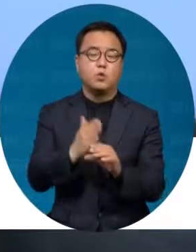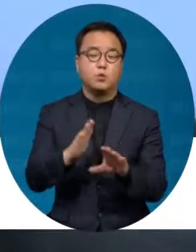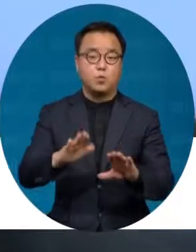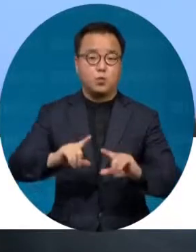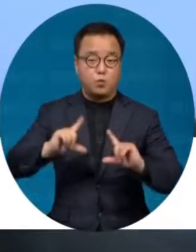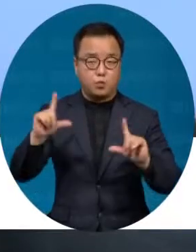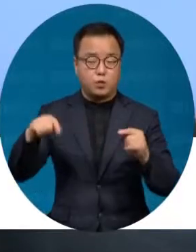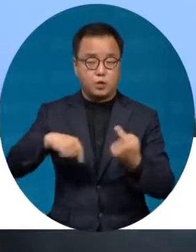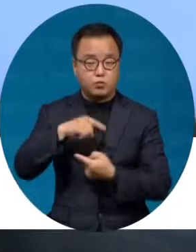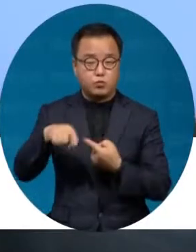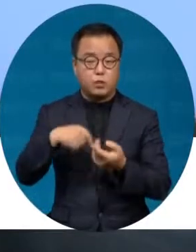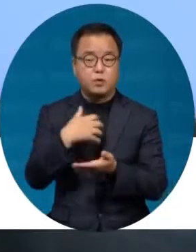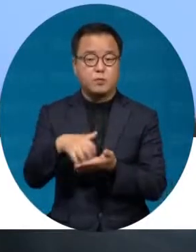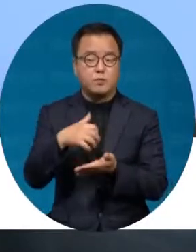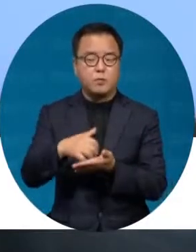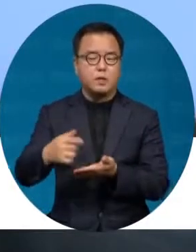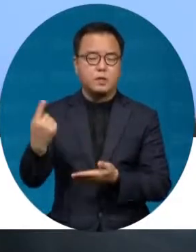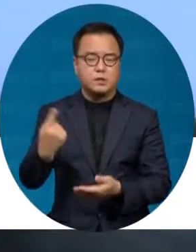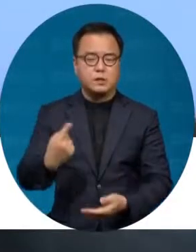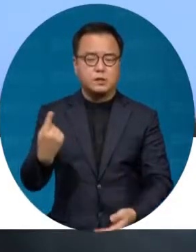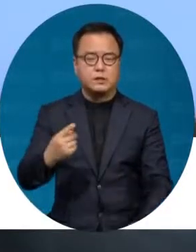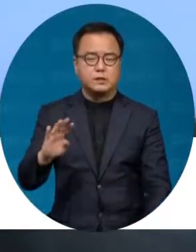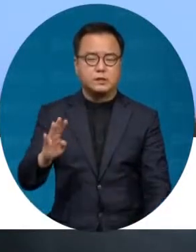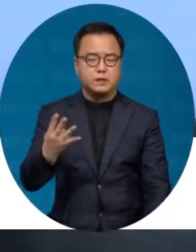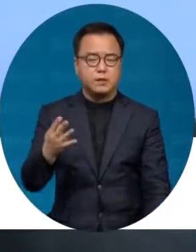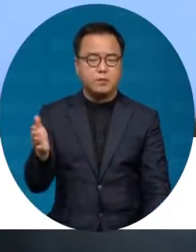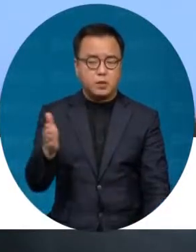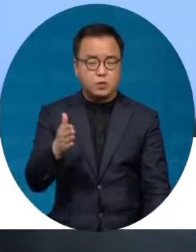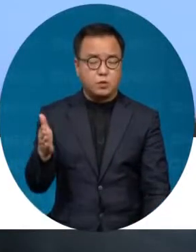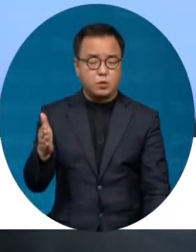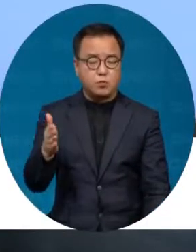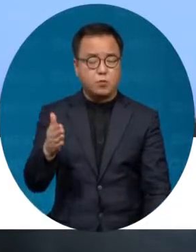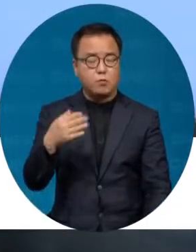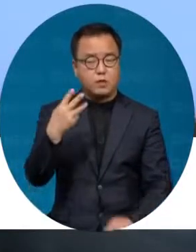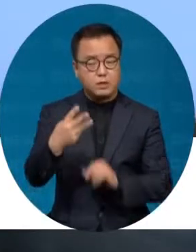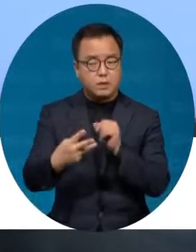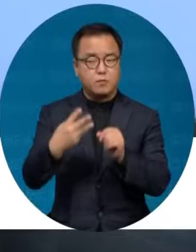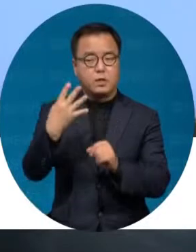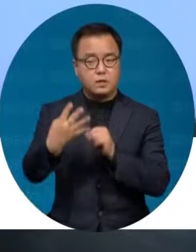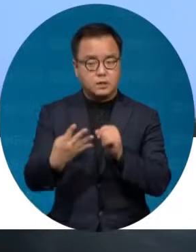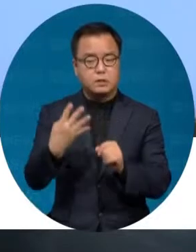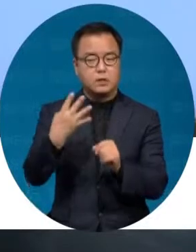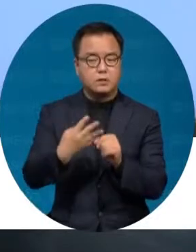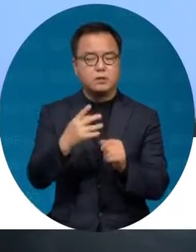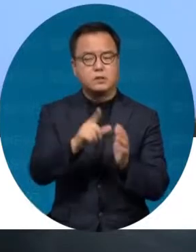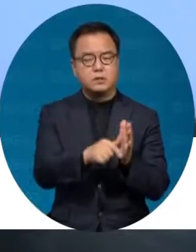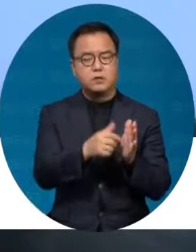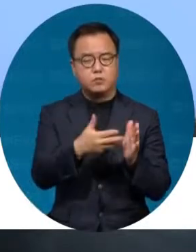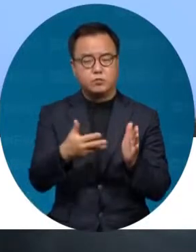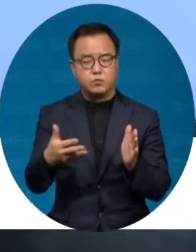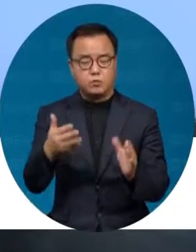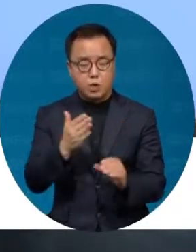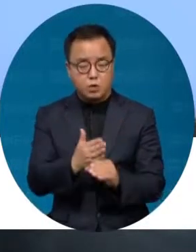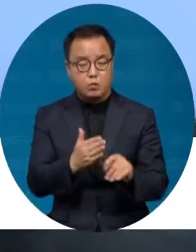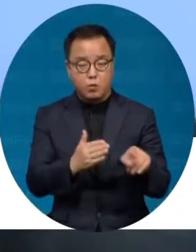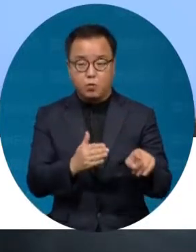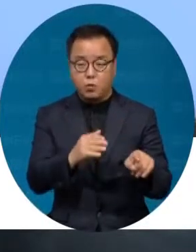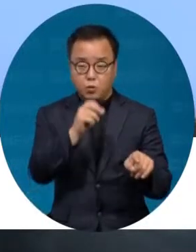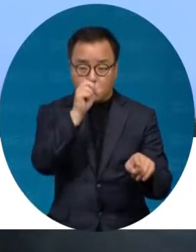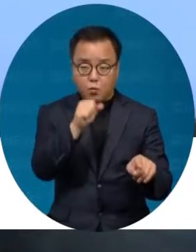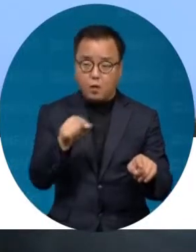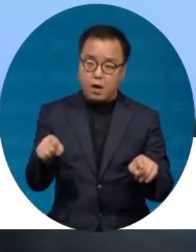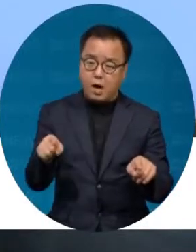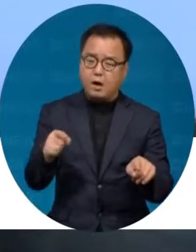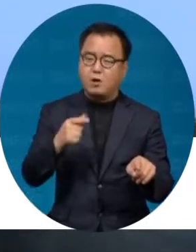학교가 이제 1400여 곳 정도 되는데요 이제 3 4년 차 가 되다 보니까 이제 학교 의 장단점과 1개 까